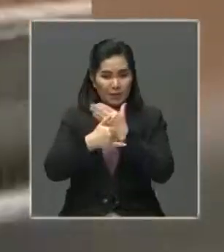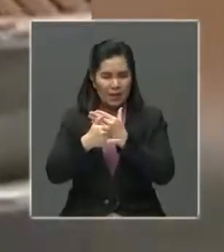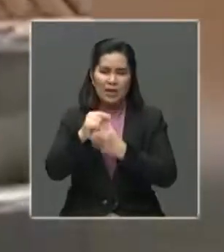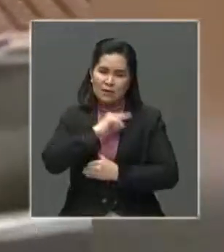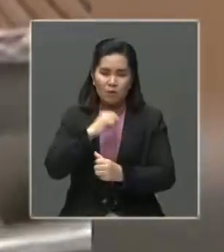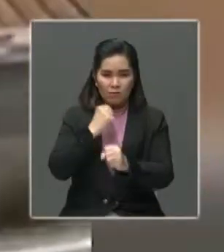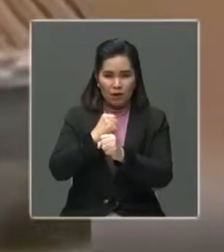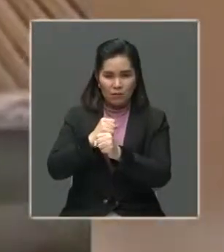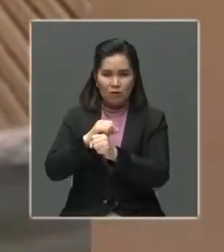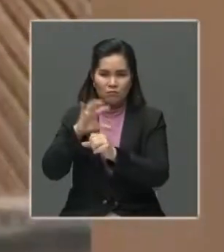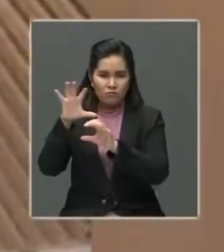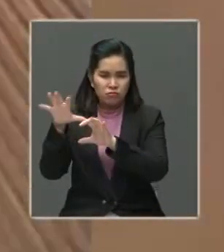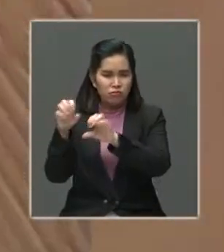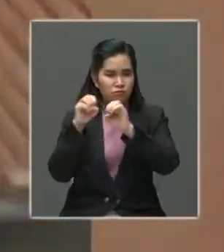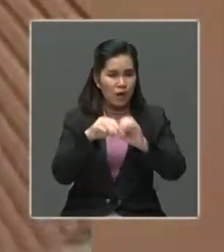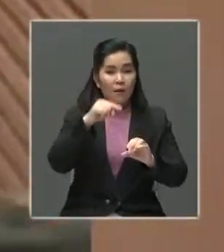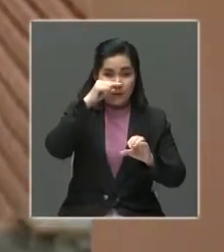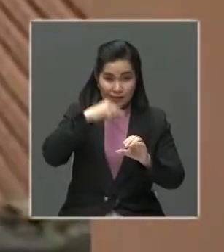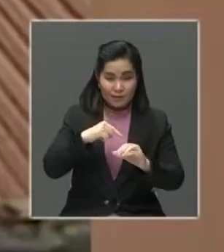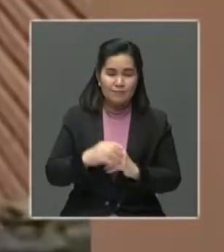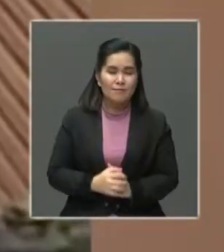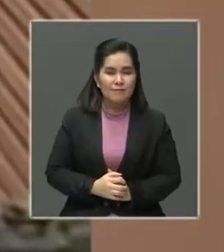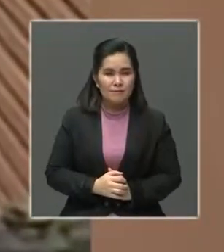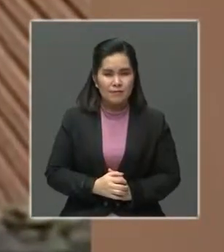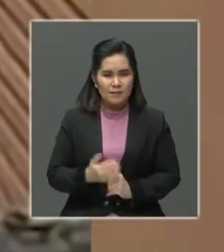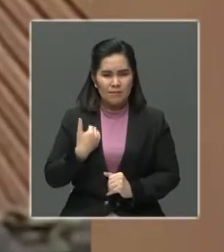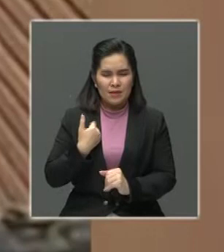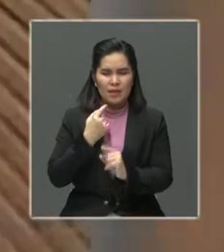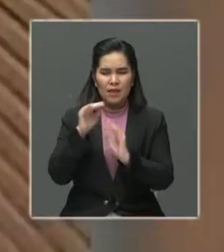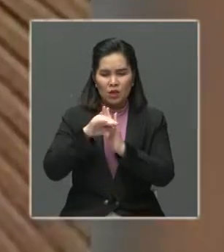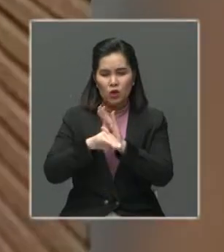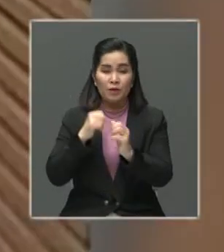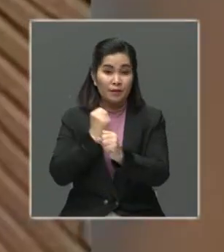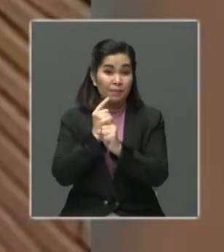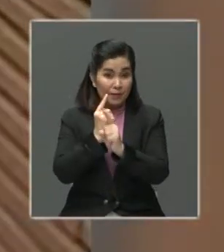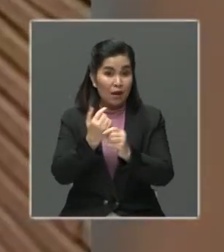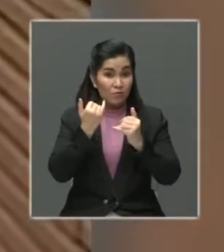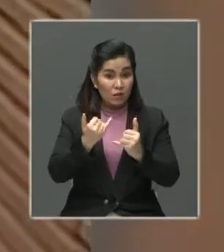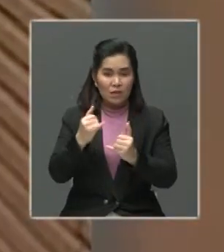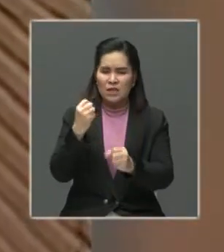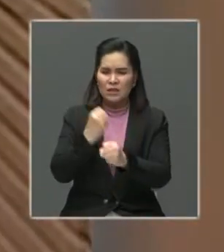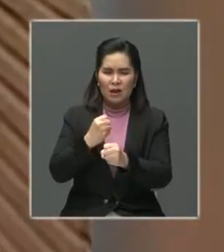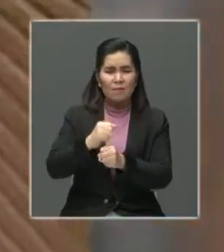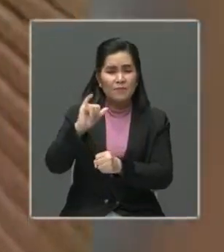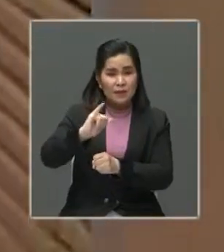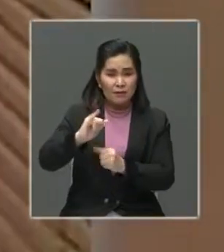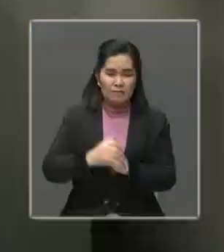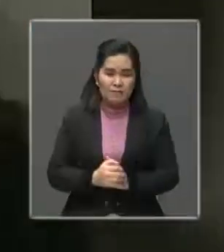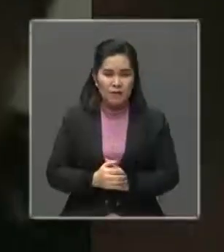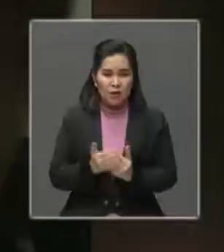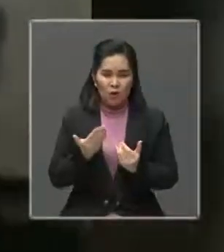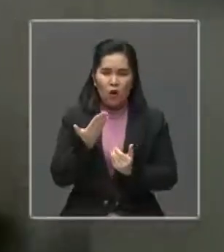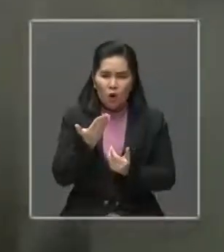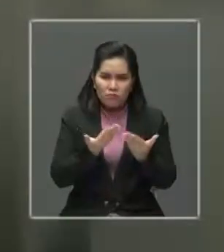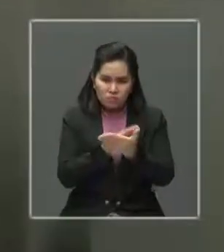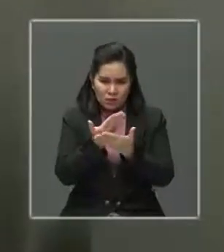ให้ได้ตัวมาดำเนินคดีซึ่งมีขั้นตอนอยู่แต่ขณะนี้ขั้นตอนยังไปไม่ถึงจุดนั้นตอนนี้ขอพิจารณาส